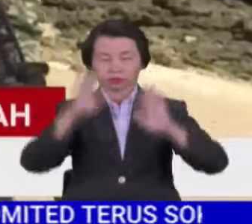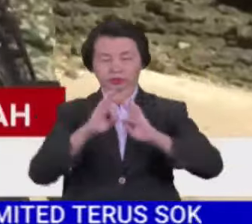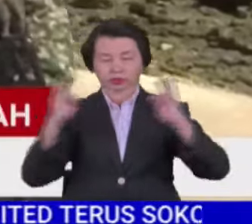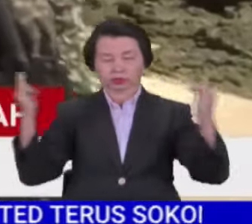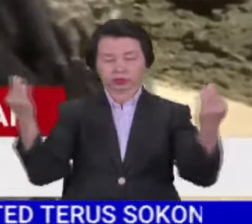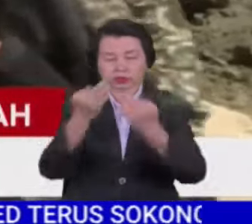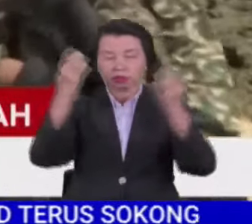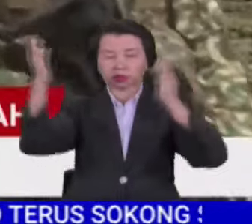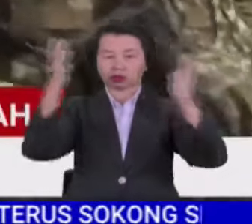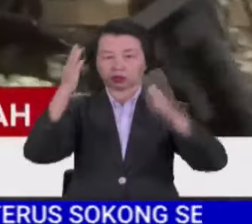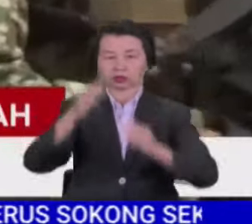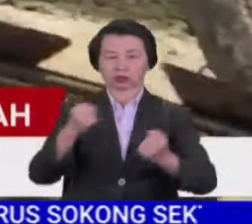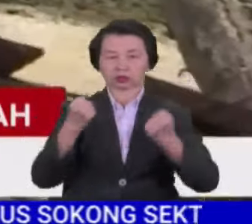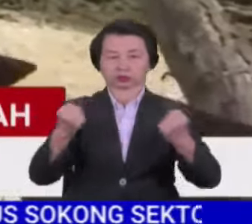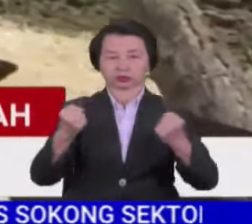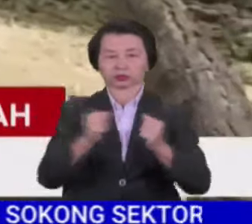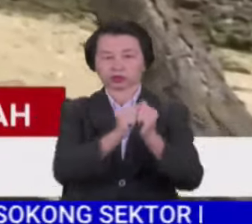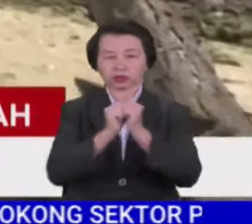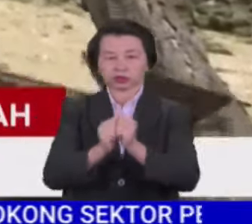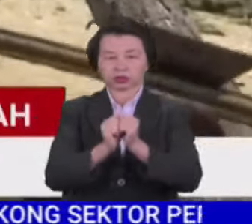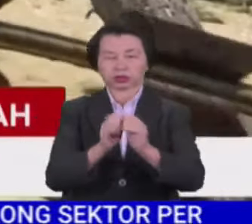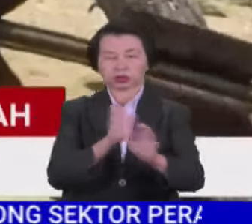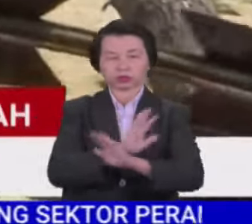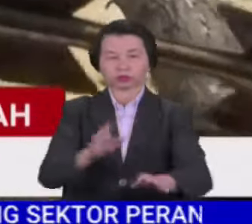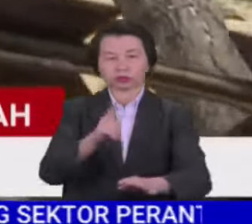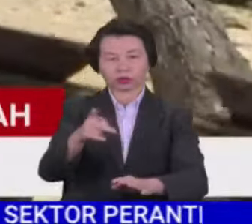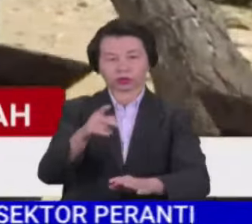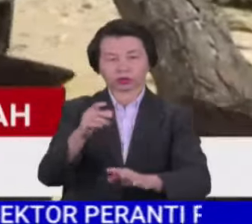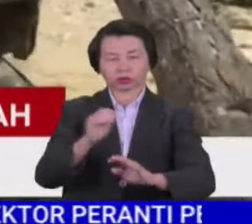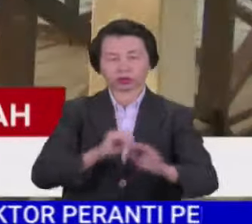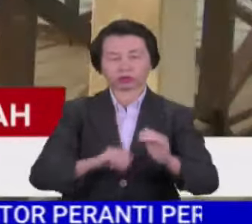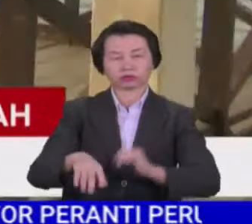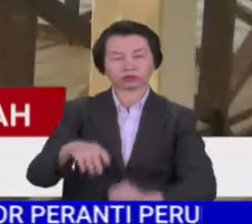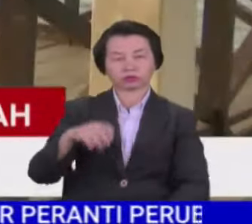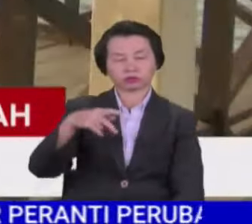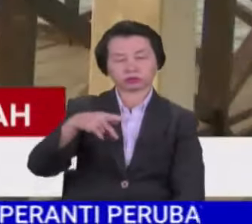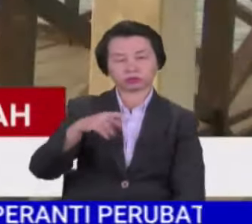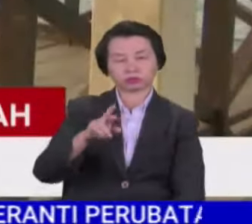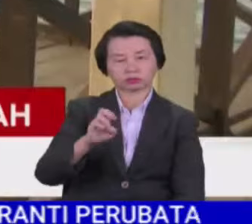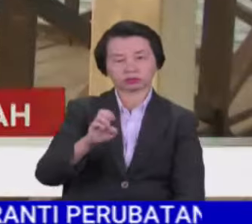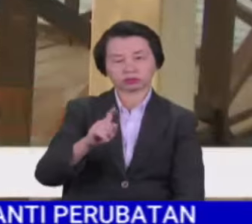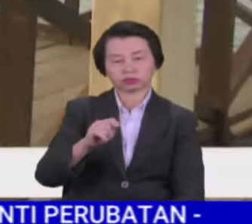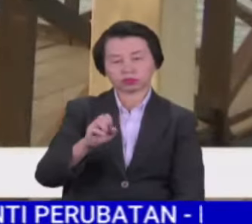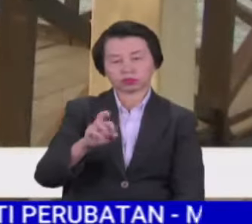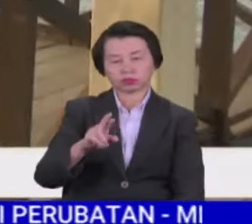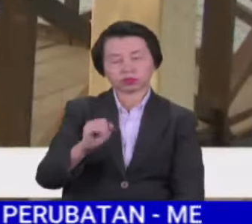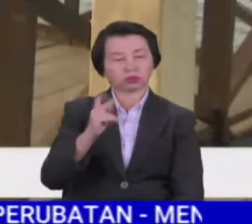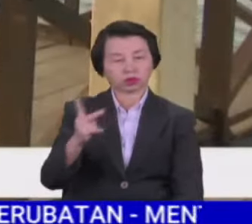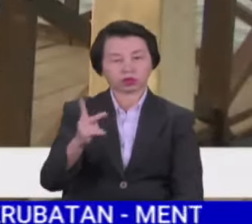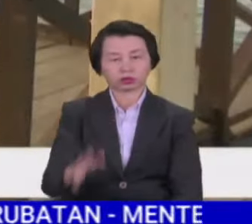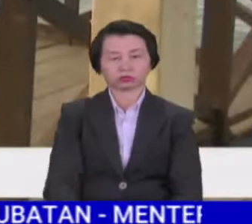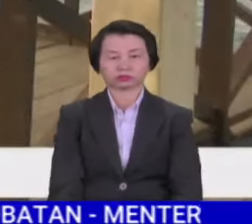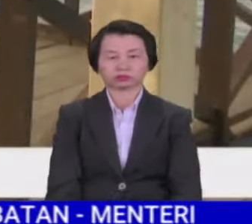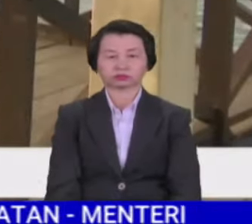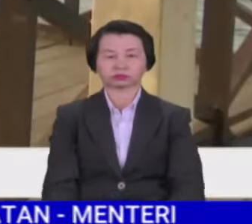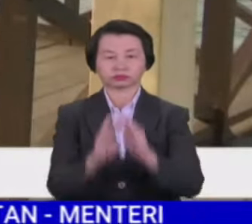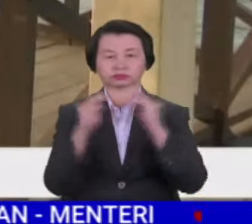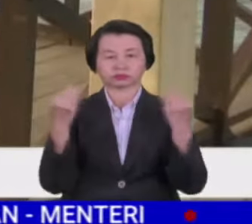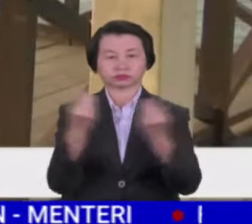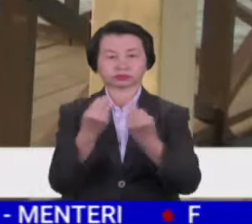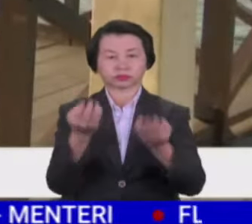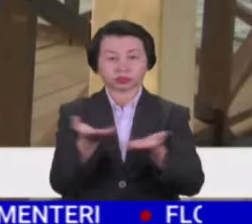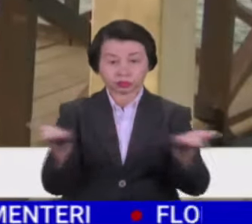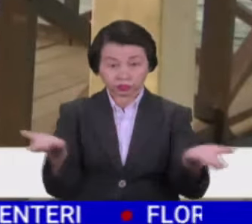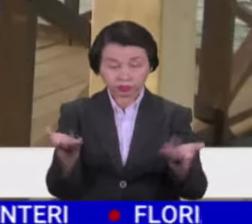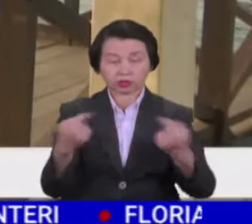keluarga Malaysia Teguh bersama bukan satu retorik sebagai penduduk pemasyarakat sempurna Saya